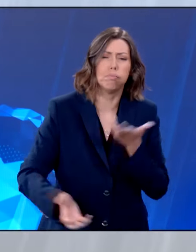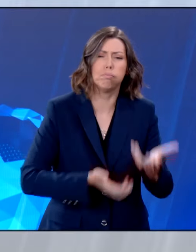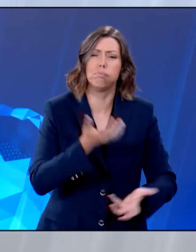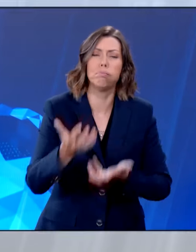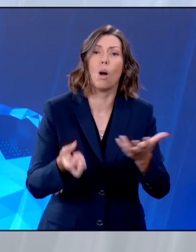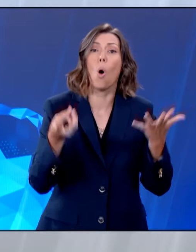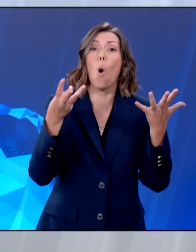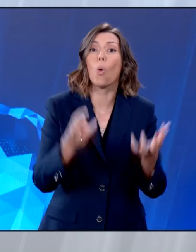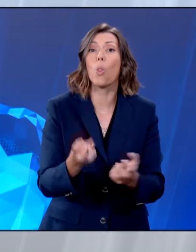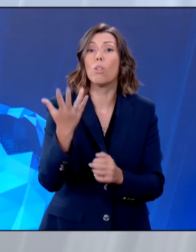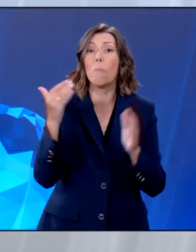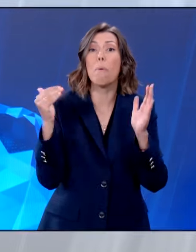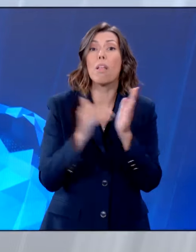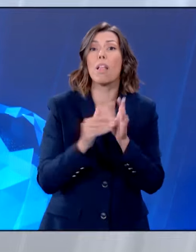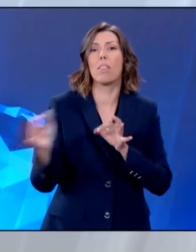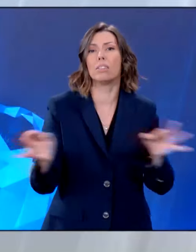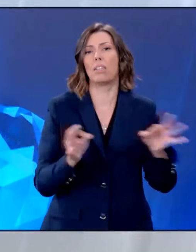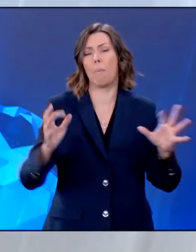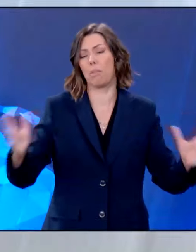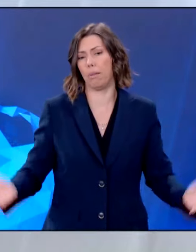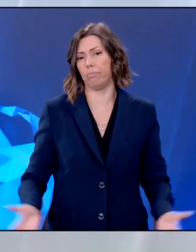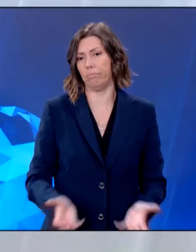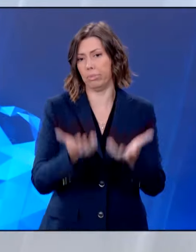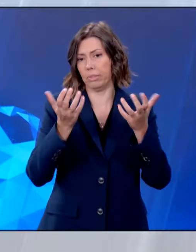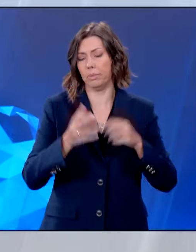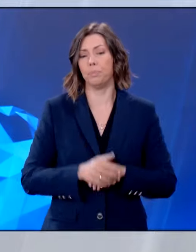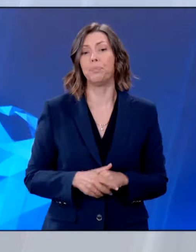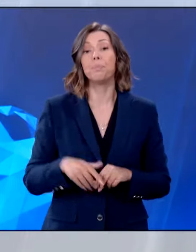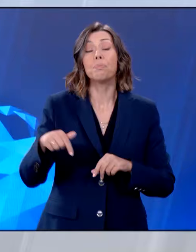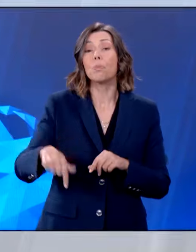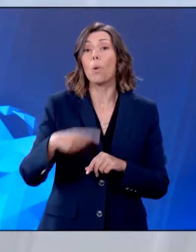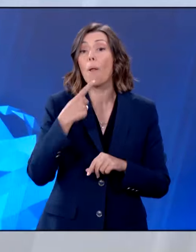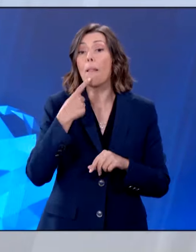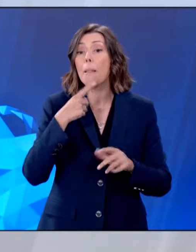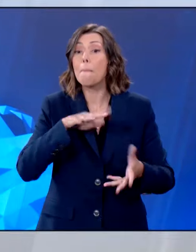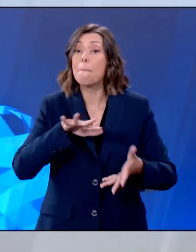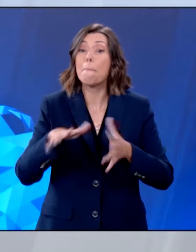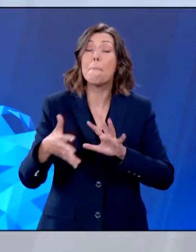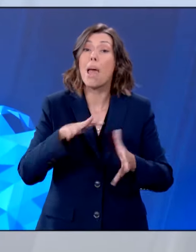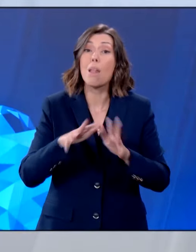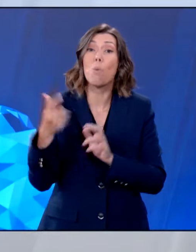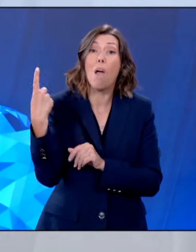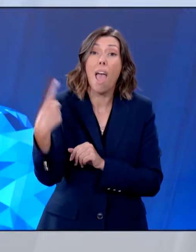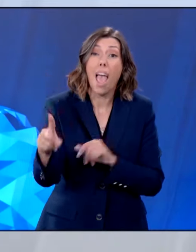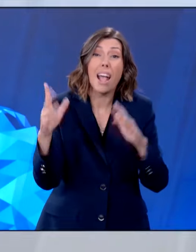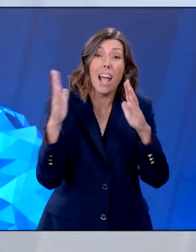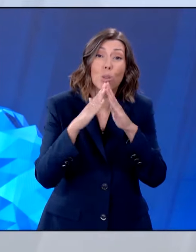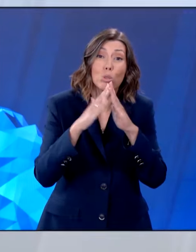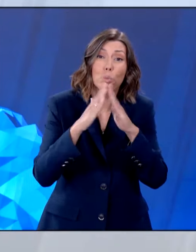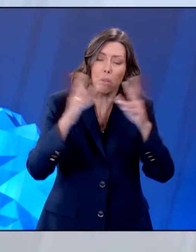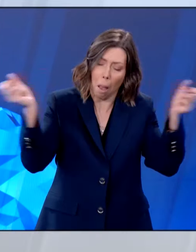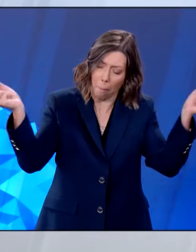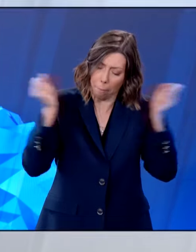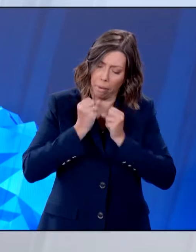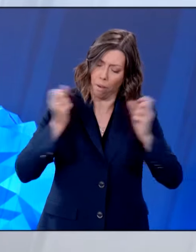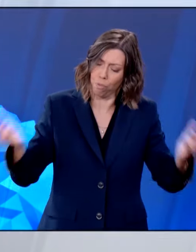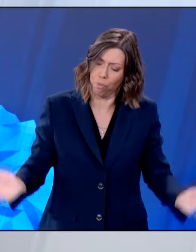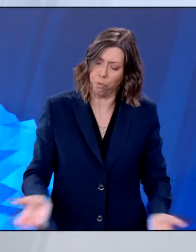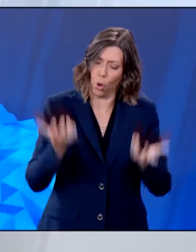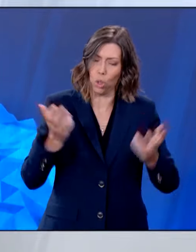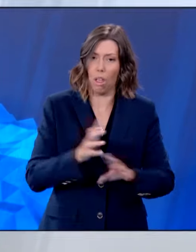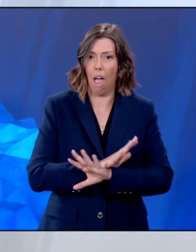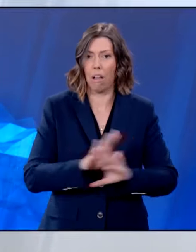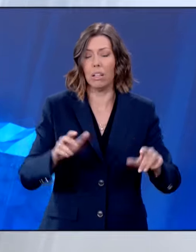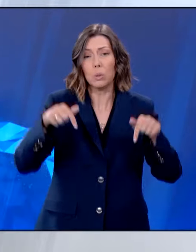σύμφωνα με το σύστημα Κοπέρνικος. Σύμφωνα με τις πρώτες εκτιμήσεις, τα σπίτια που παραδόθηκαν στις φλόγες αγγίζουν τα 100. Η εικόνα της επόμενης